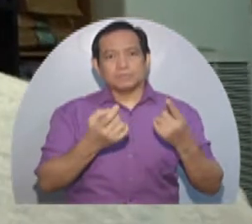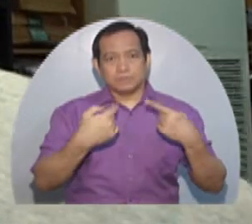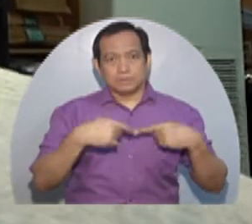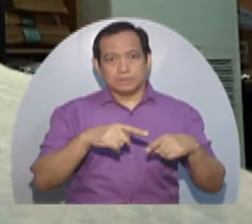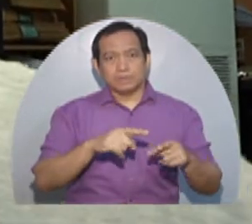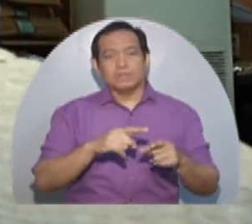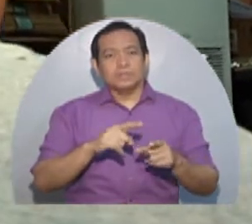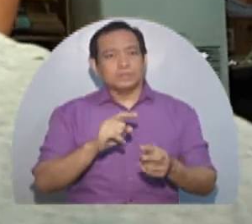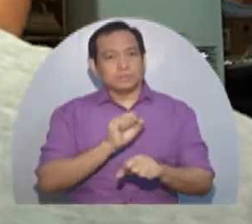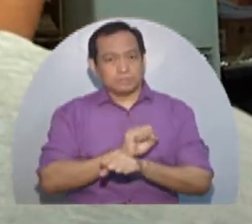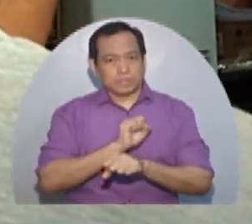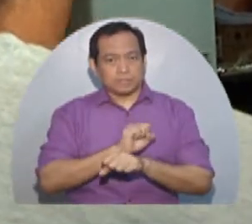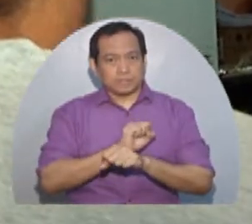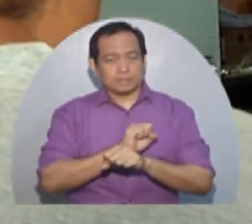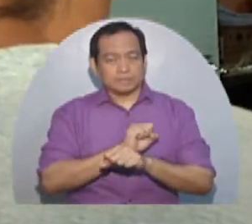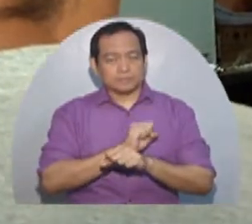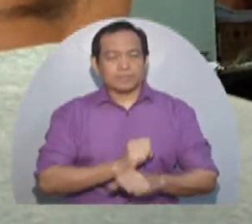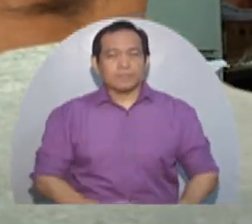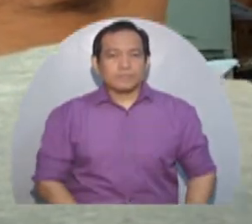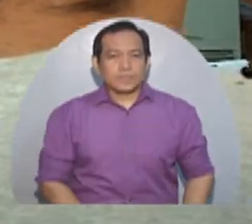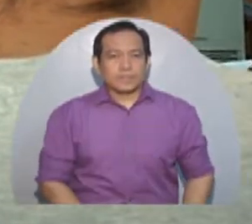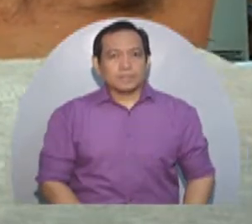kung papasok siya ng trabaho,